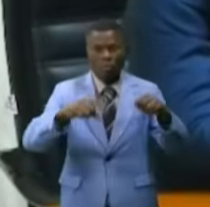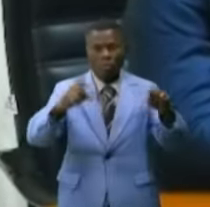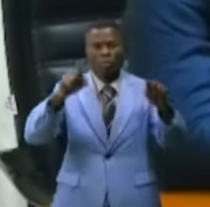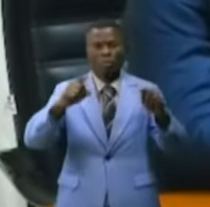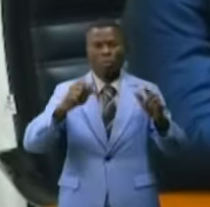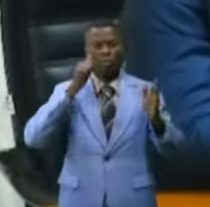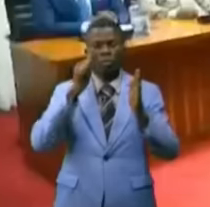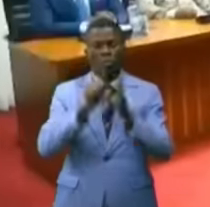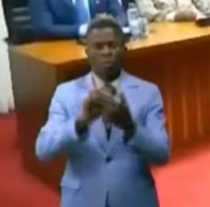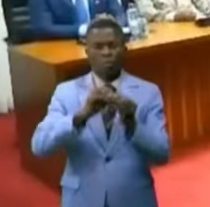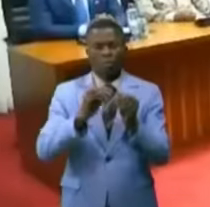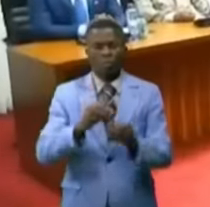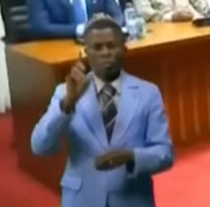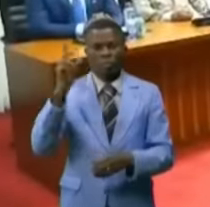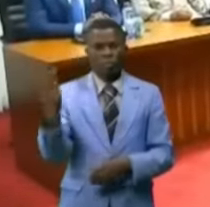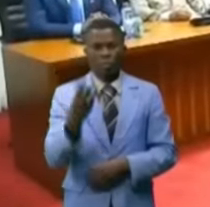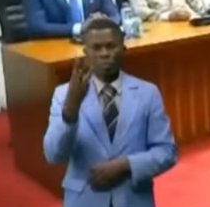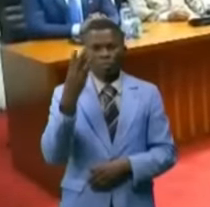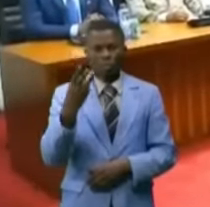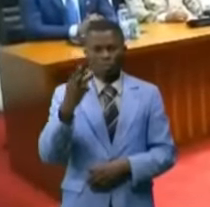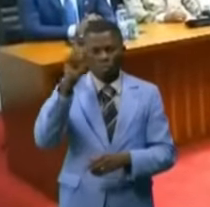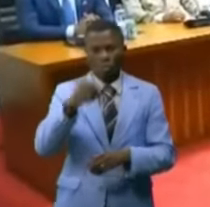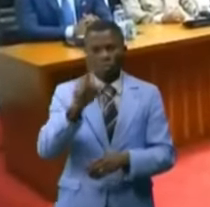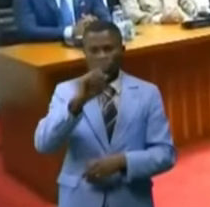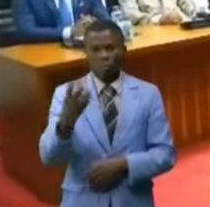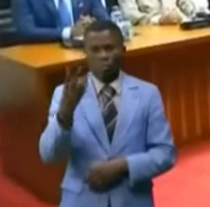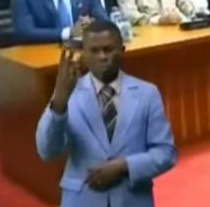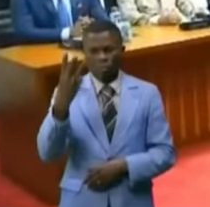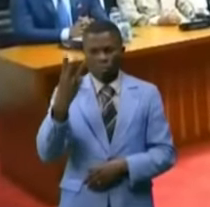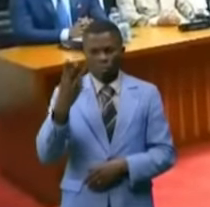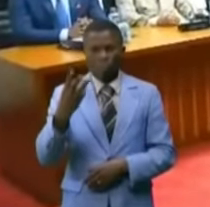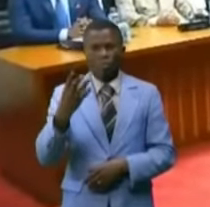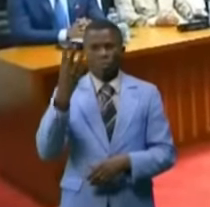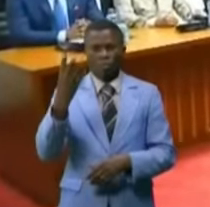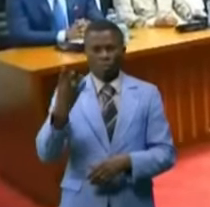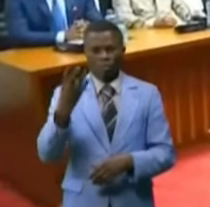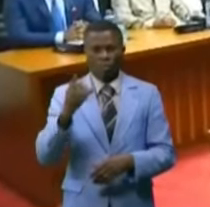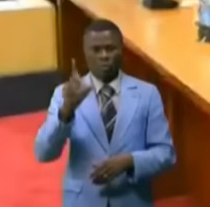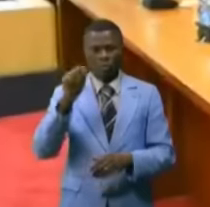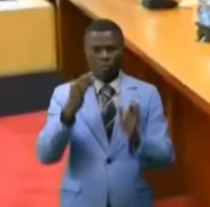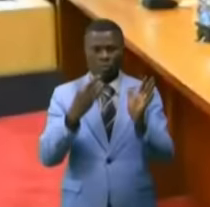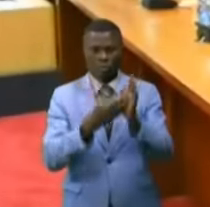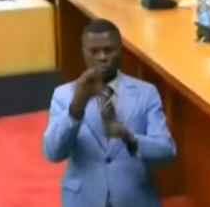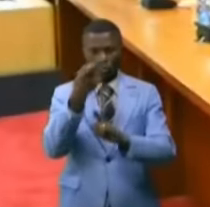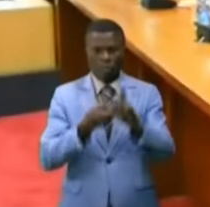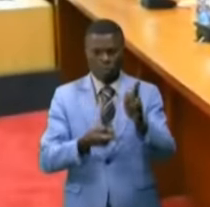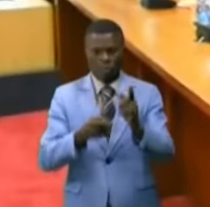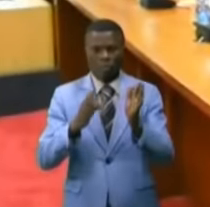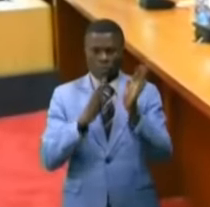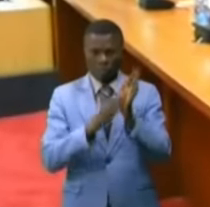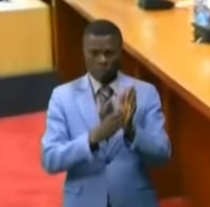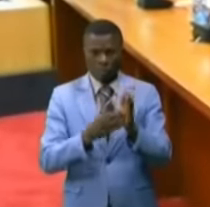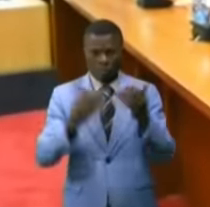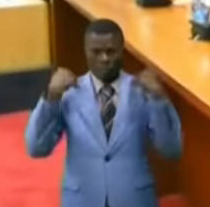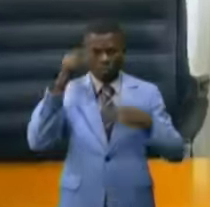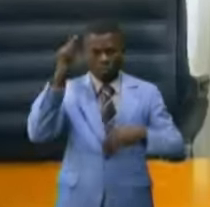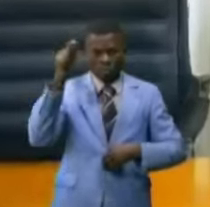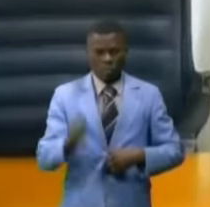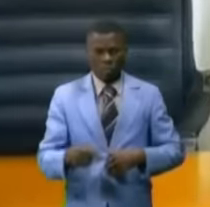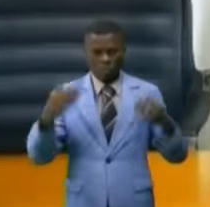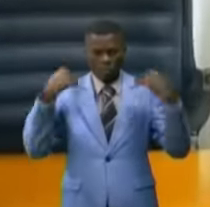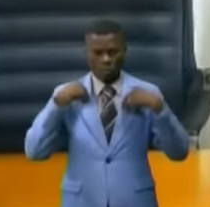décret numéro 23/34 du 28 septembre 2023 des chefs de division et chefs de bureau